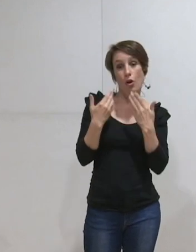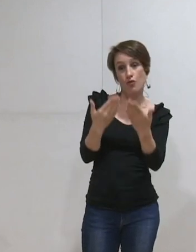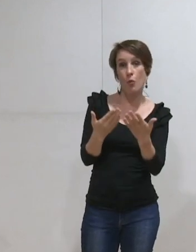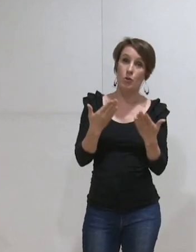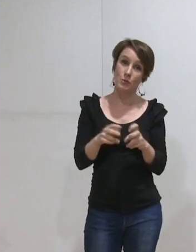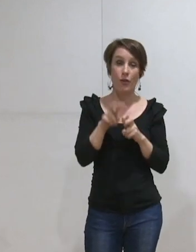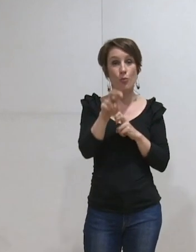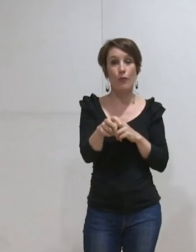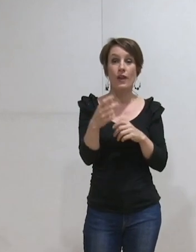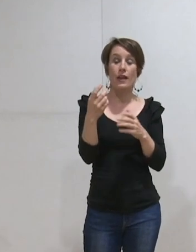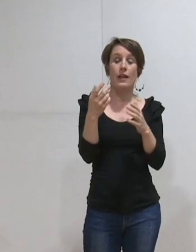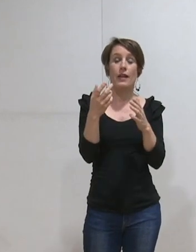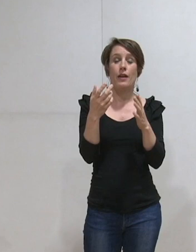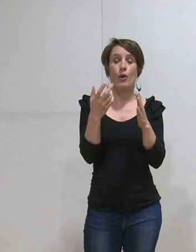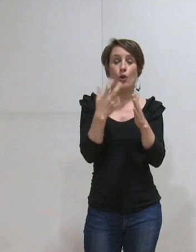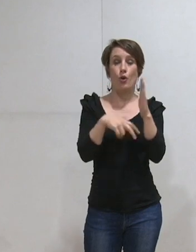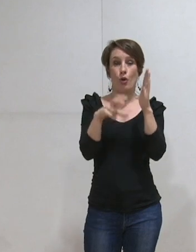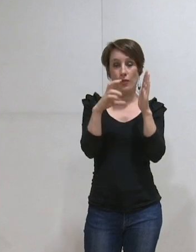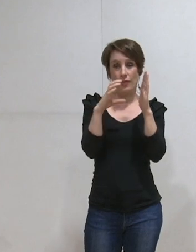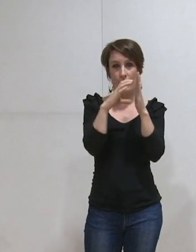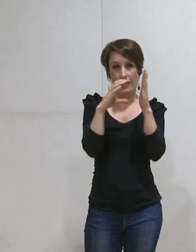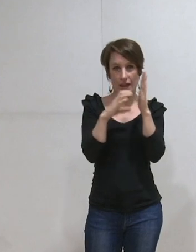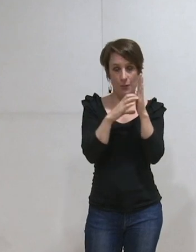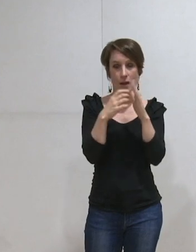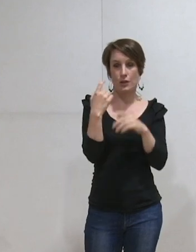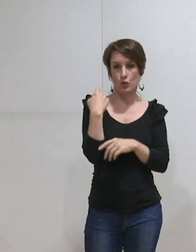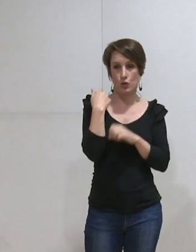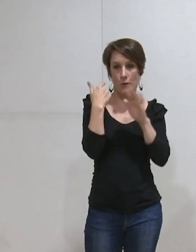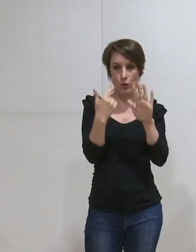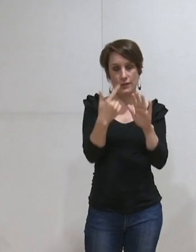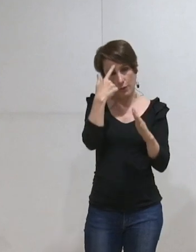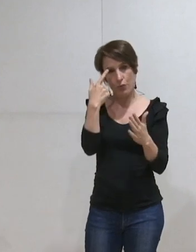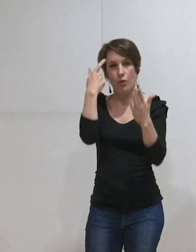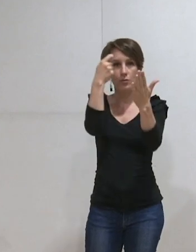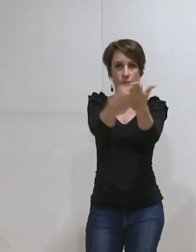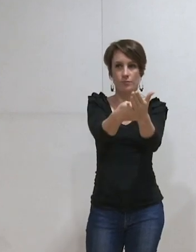7 qui porte donc sur l'acquisition d'une